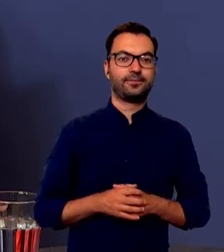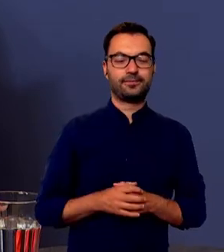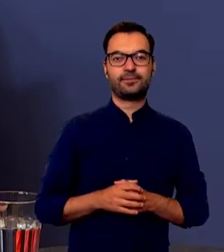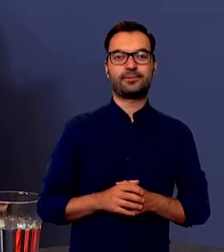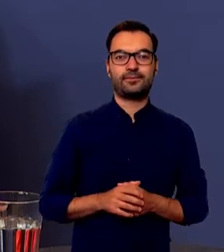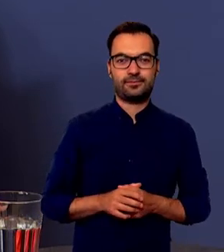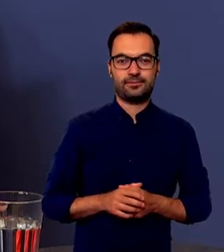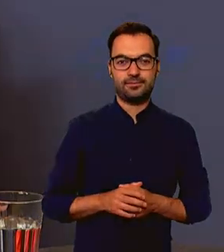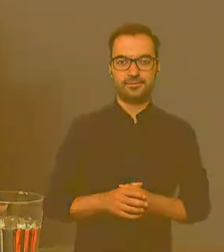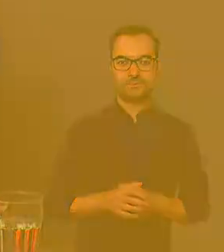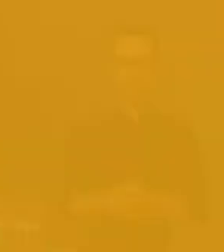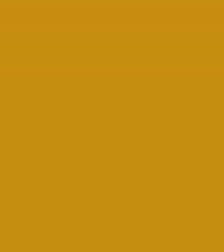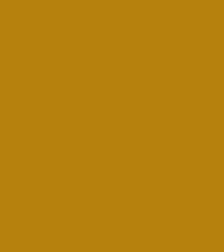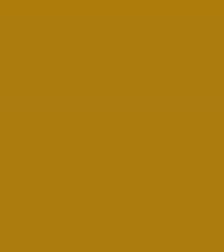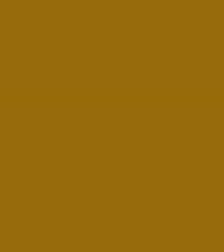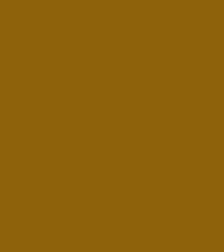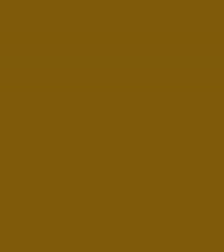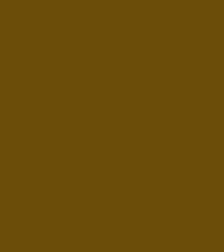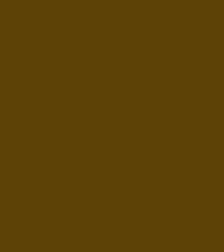jest.